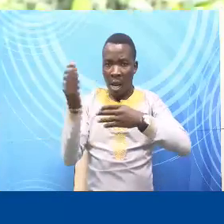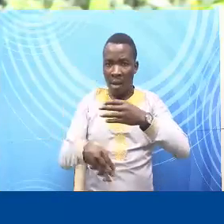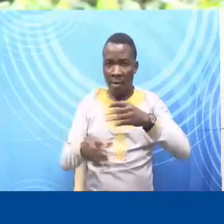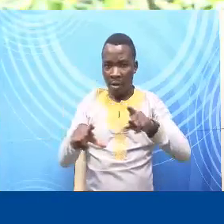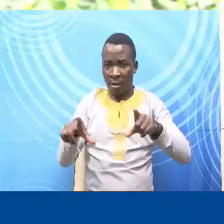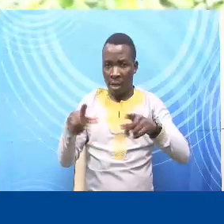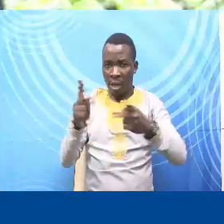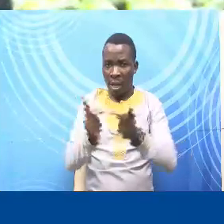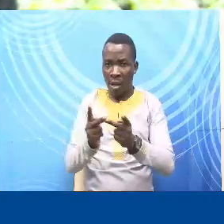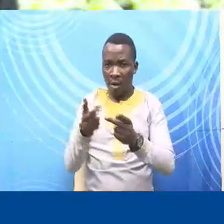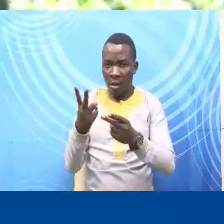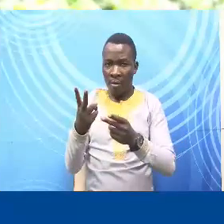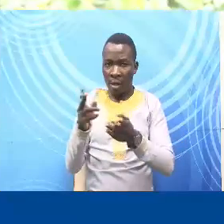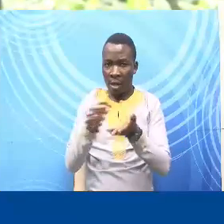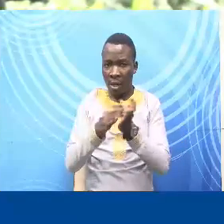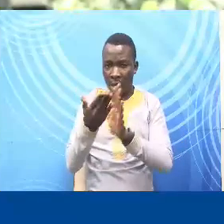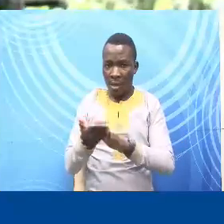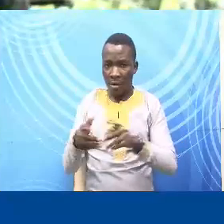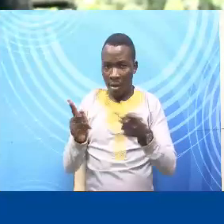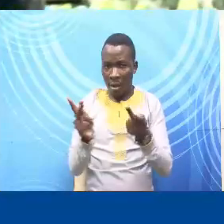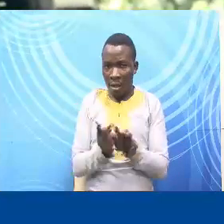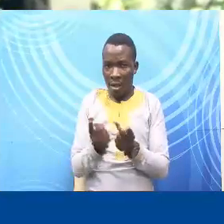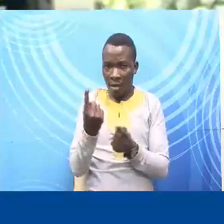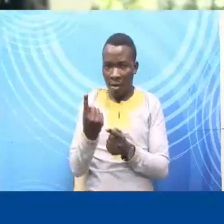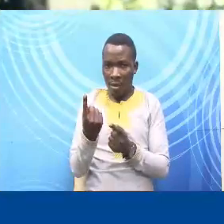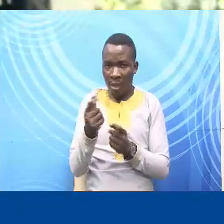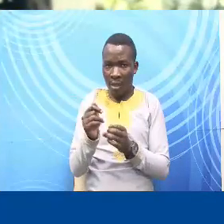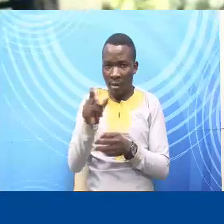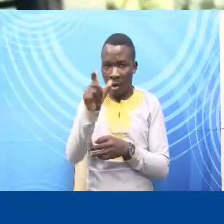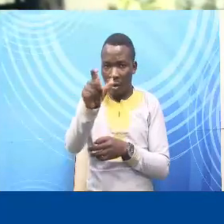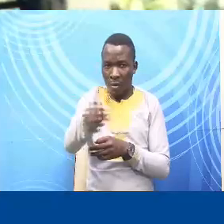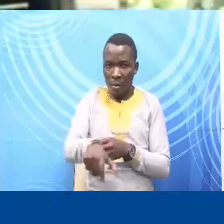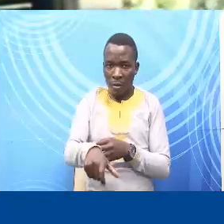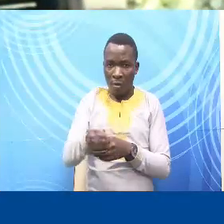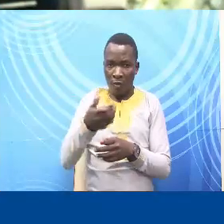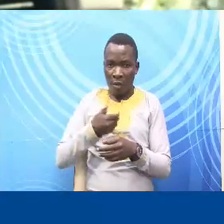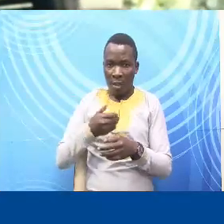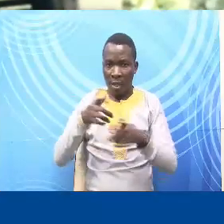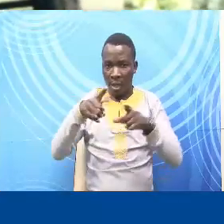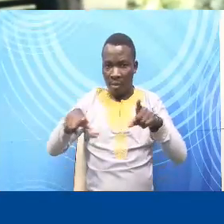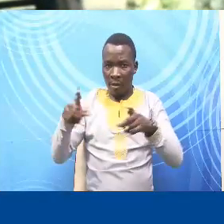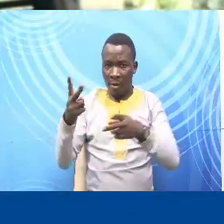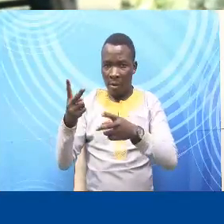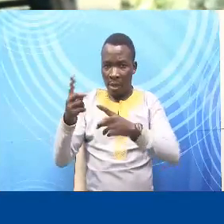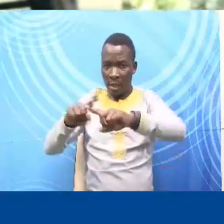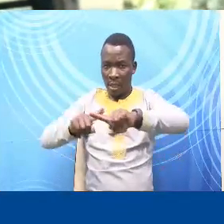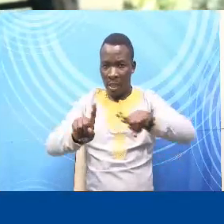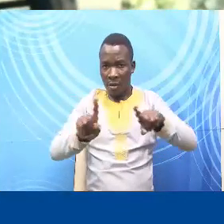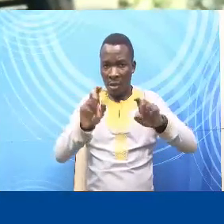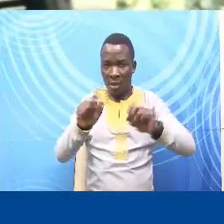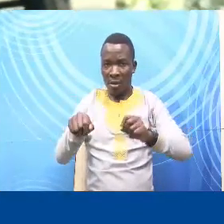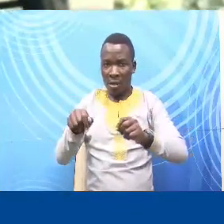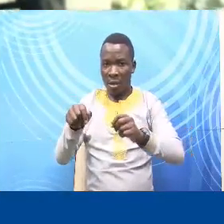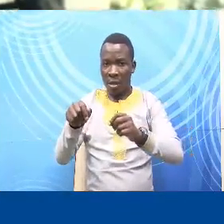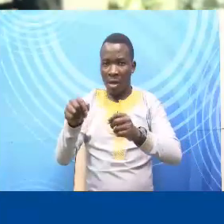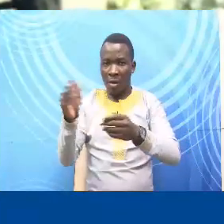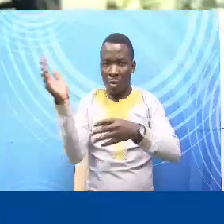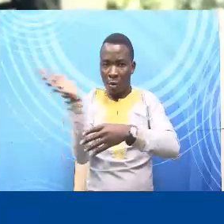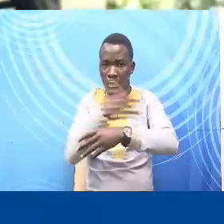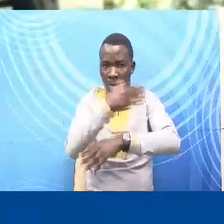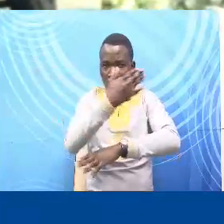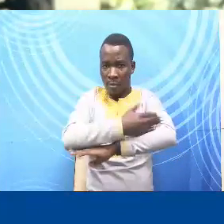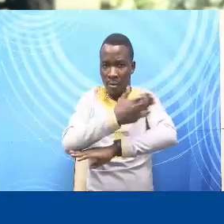ukayagira isambu imwe. Tuvuge iyo aba ari umuntu ufite amasambu abiri atandukanye ashobora gukuramo zambaga akagira